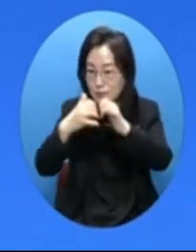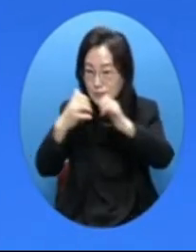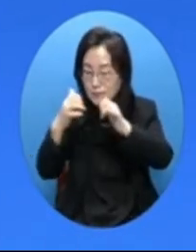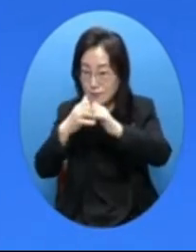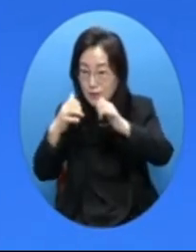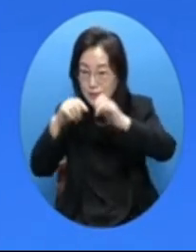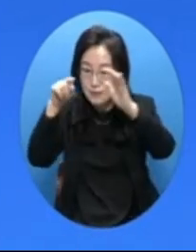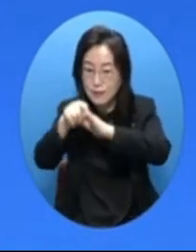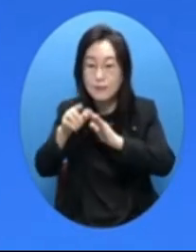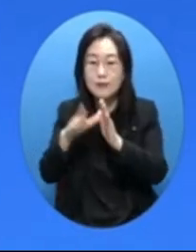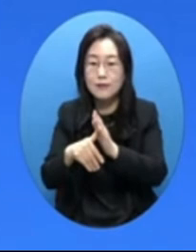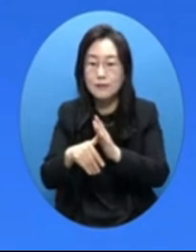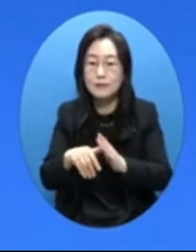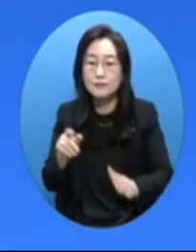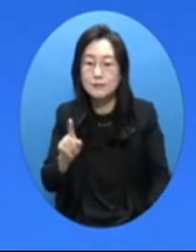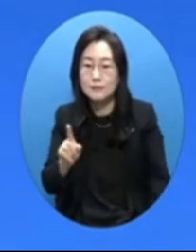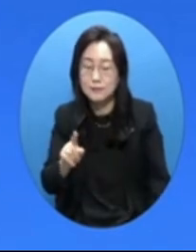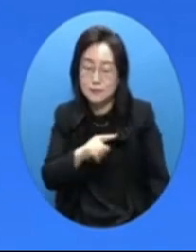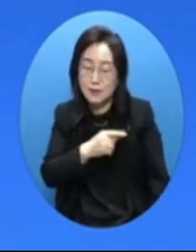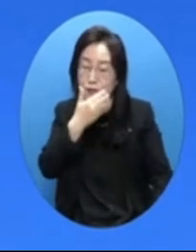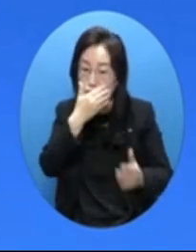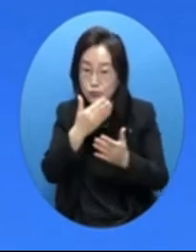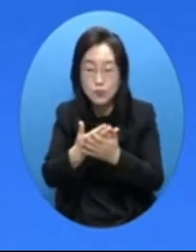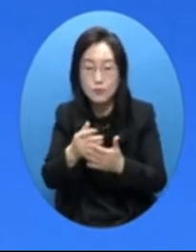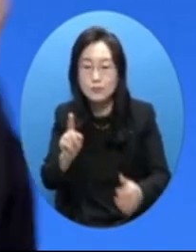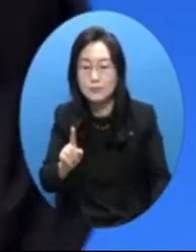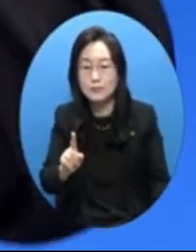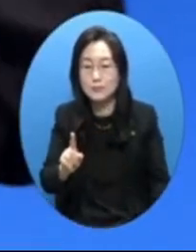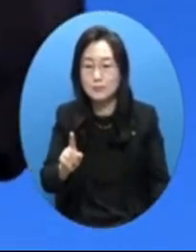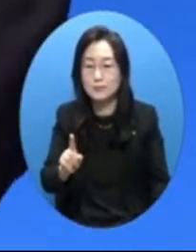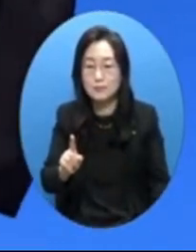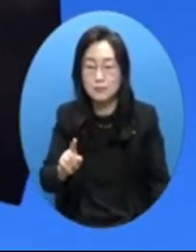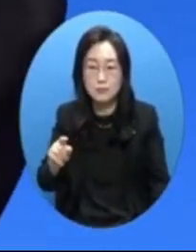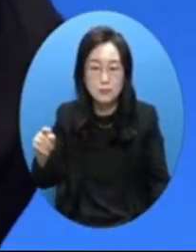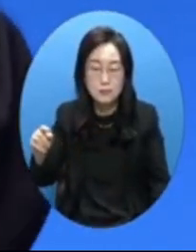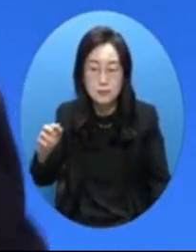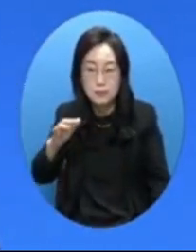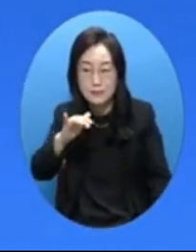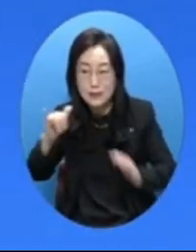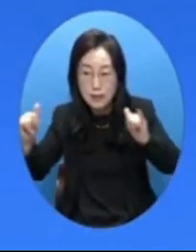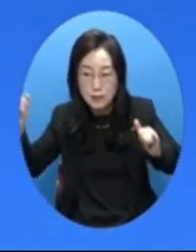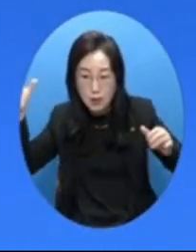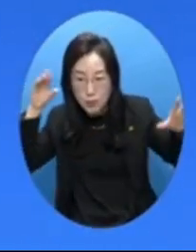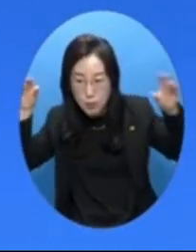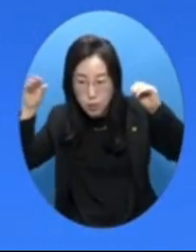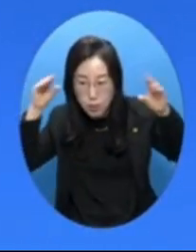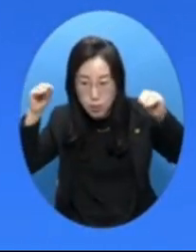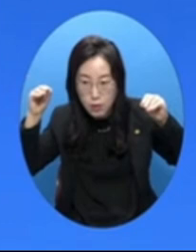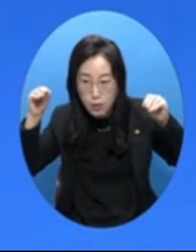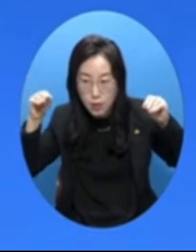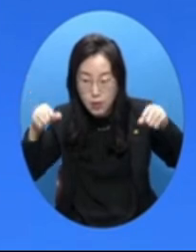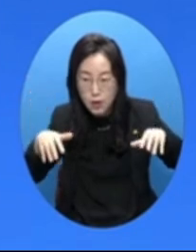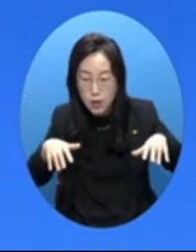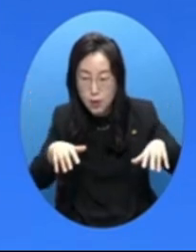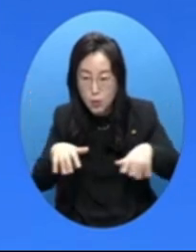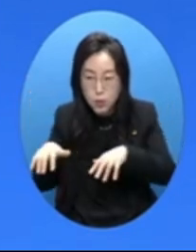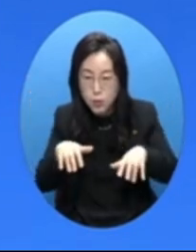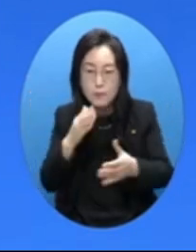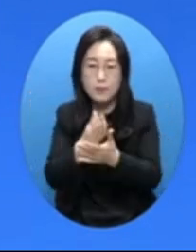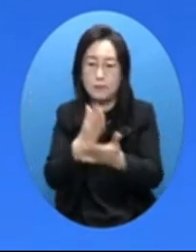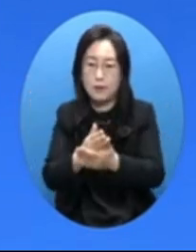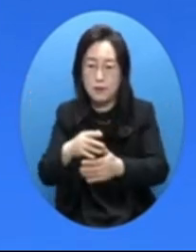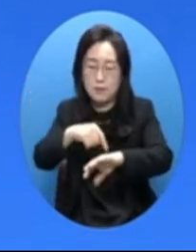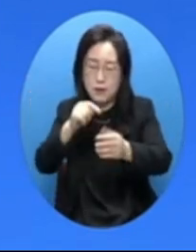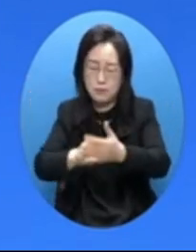나가서 싸울 때 제일 중요한 것은 들려오는 사람들의 소리 듣고 마음이 흔들리면 안 되고 하나님의 음성을 듣고